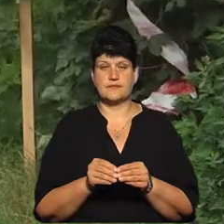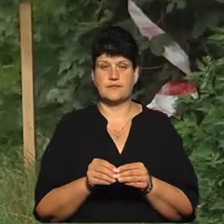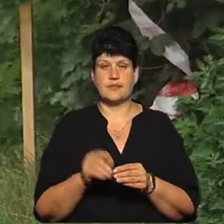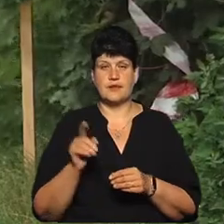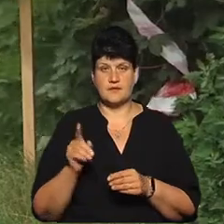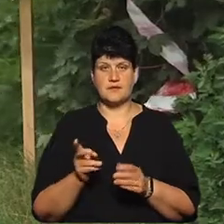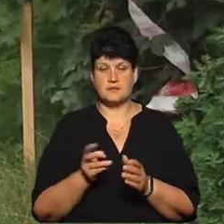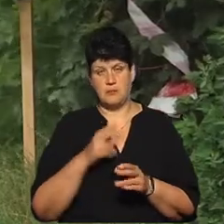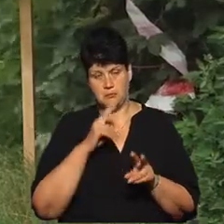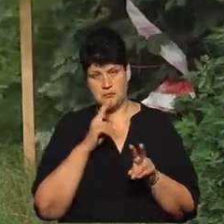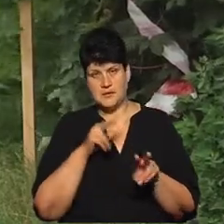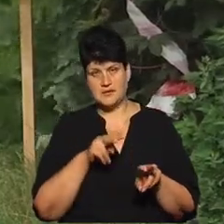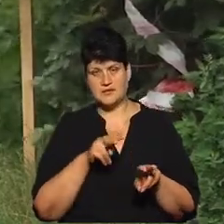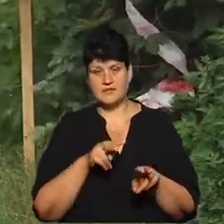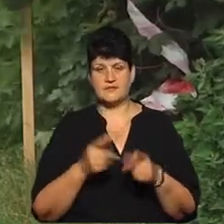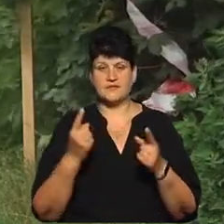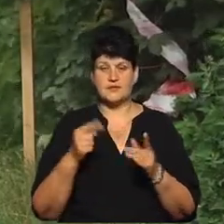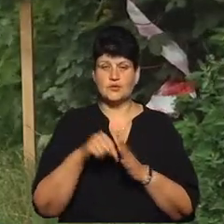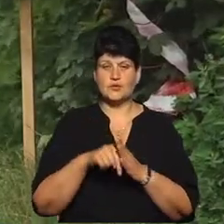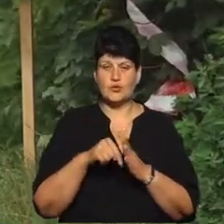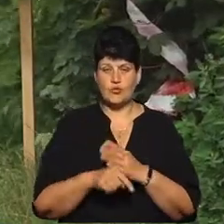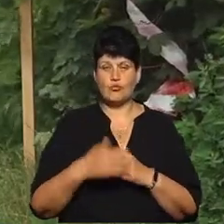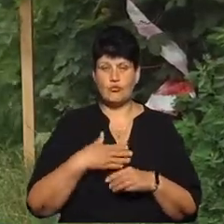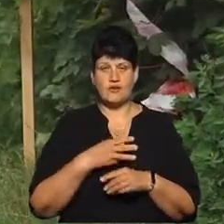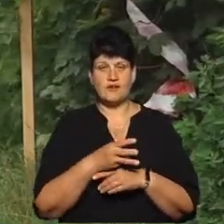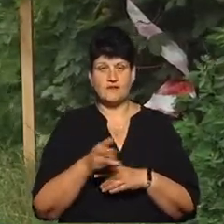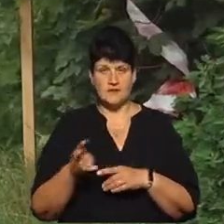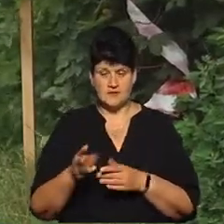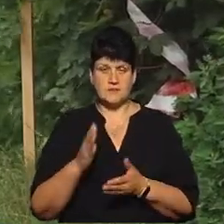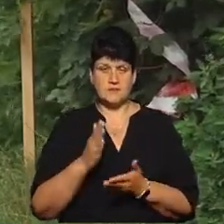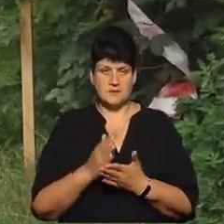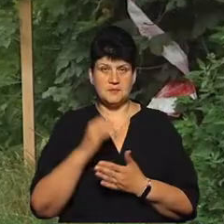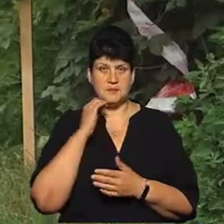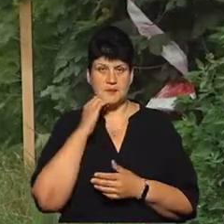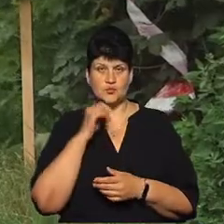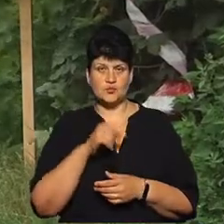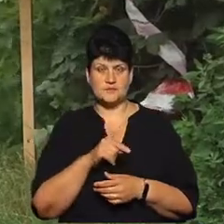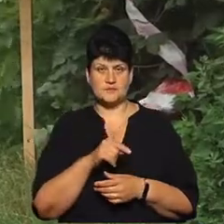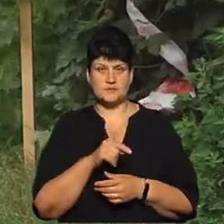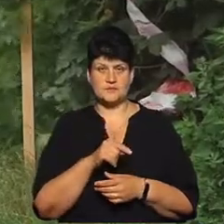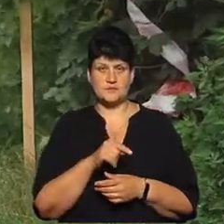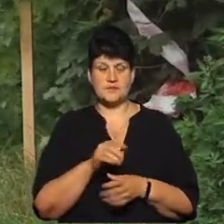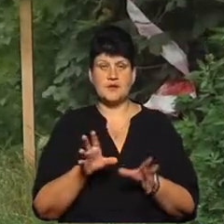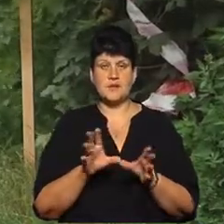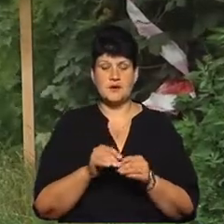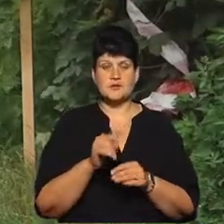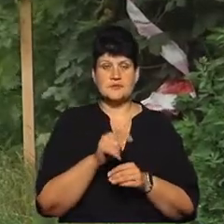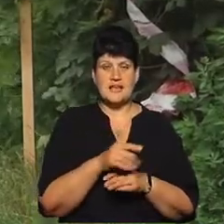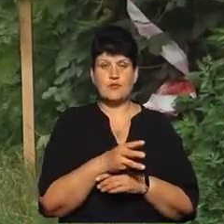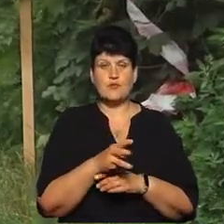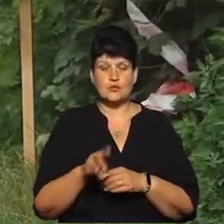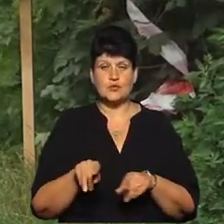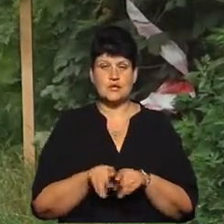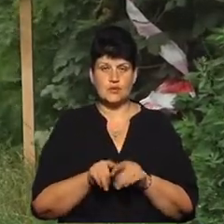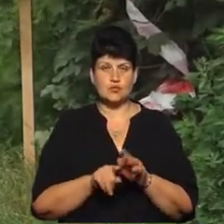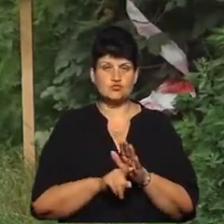Придивіться. Велику роль у моїх відео відіграла ще моя і бабуся, тому що з нею відео також